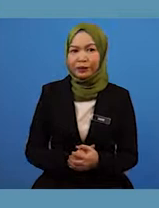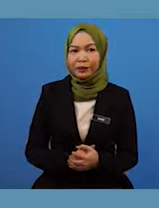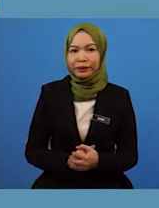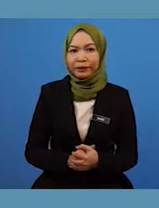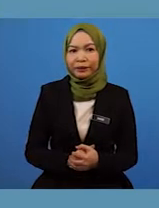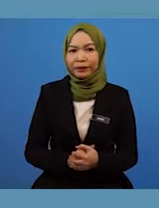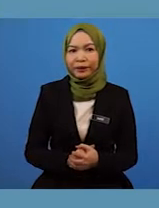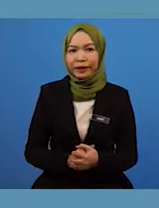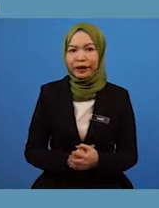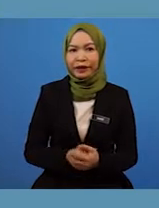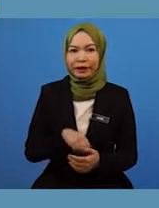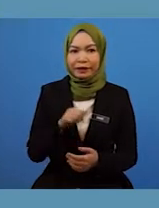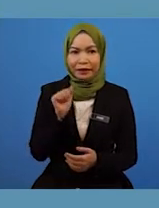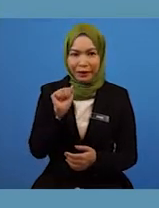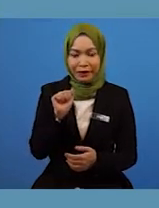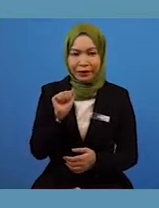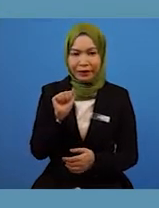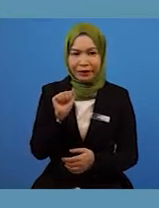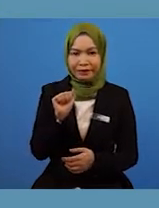C3H7OH? A